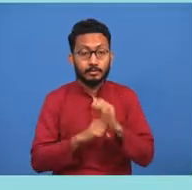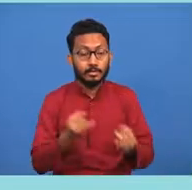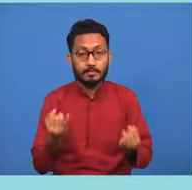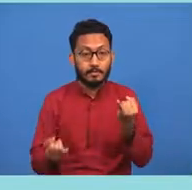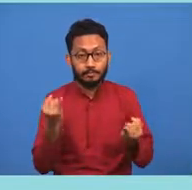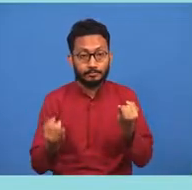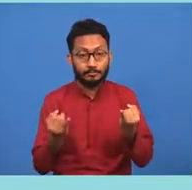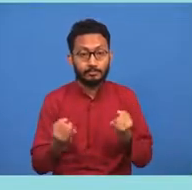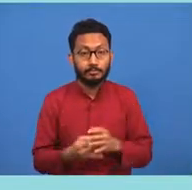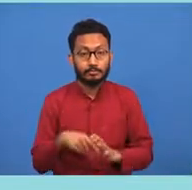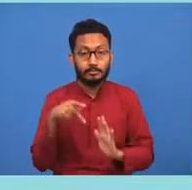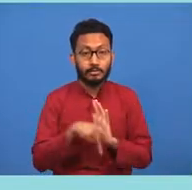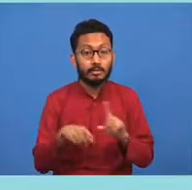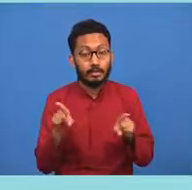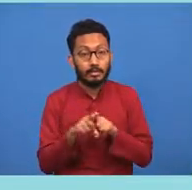Persamaan keseluruhan